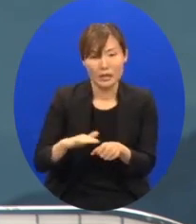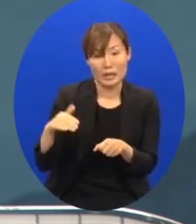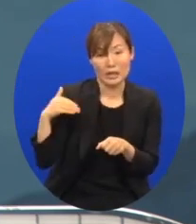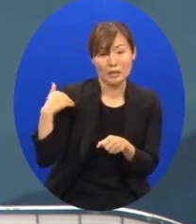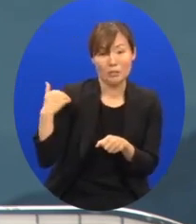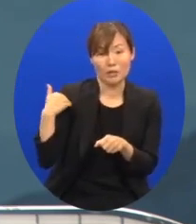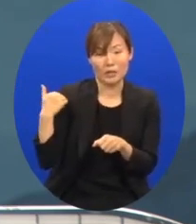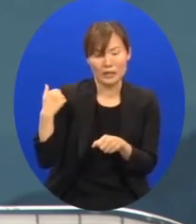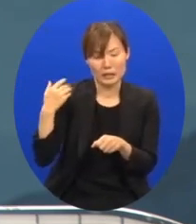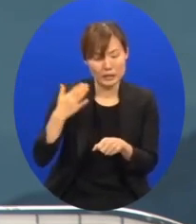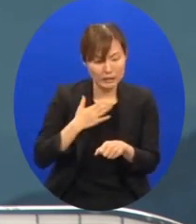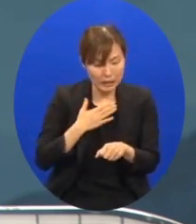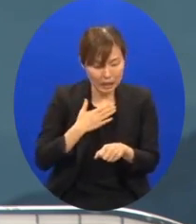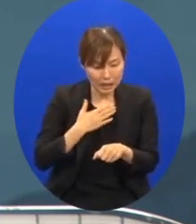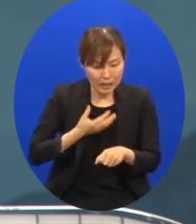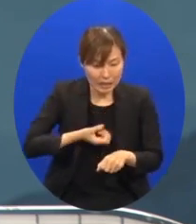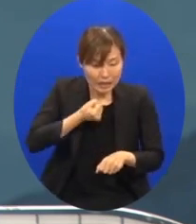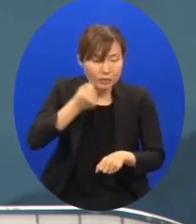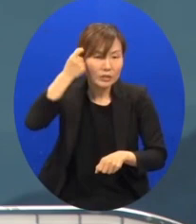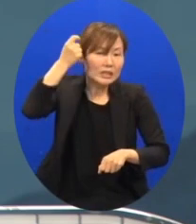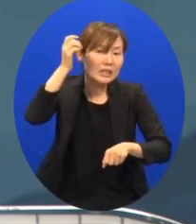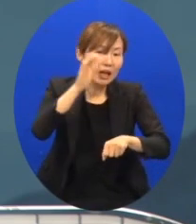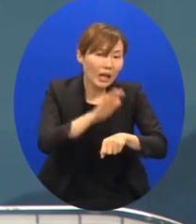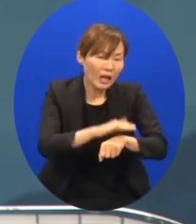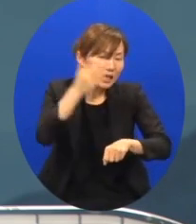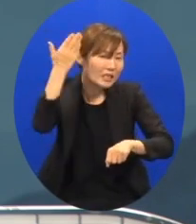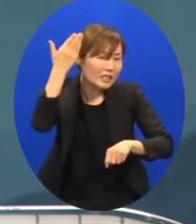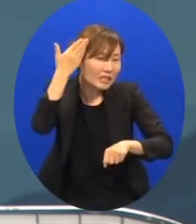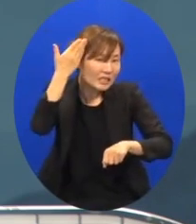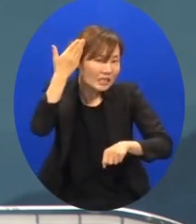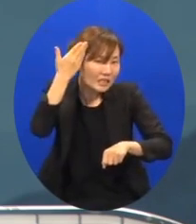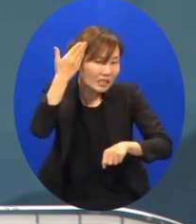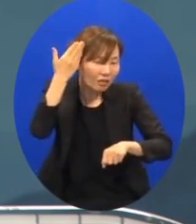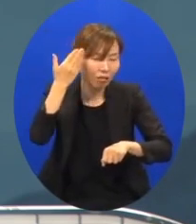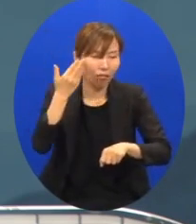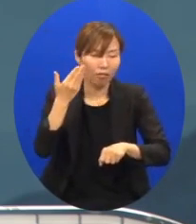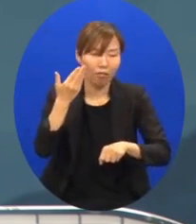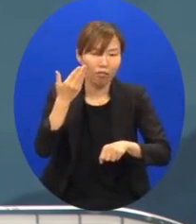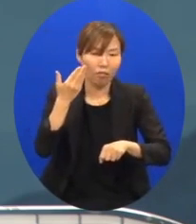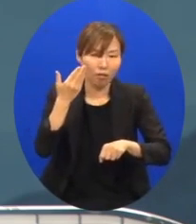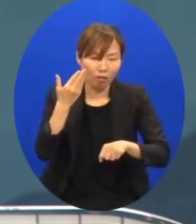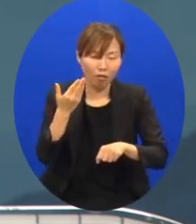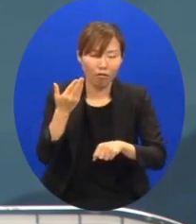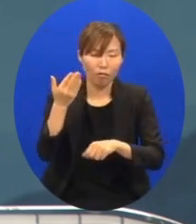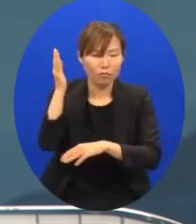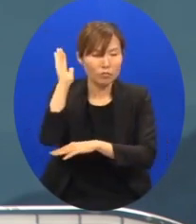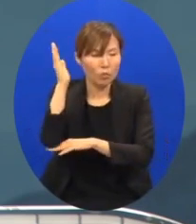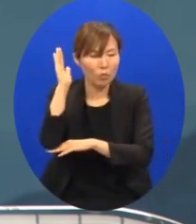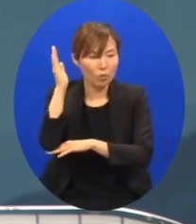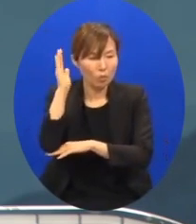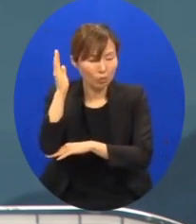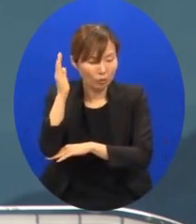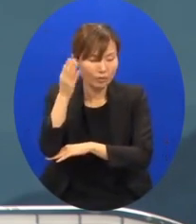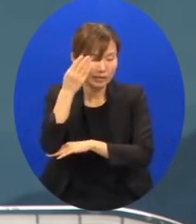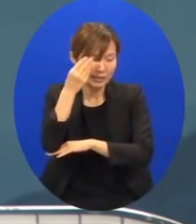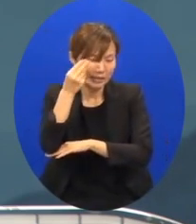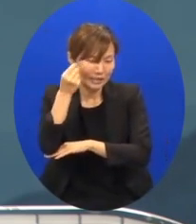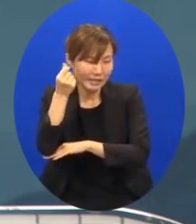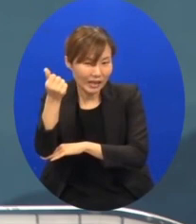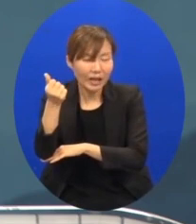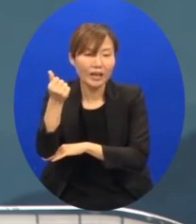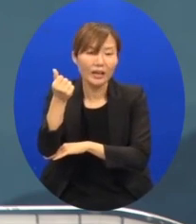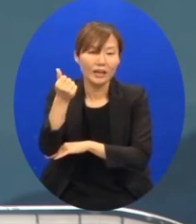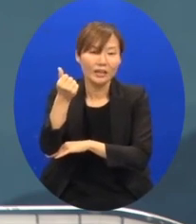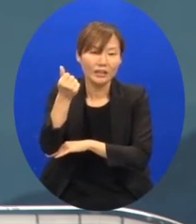제 지혜로 제가 가지고 있는 지식으로 어떻든지 사람들 듣기에 좋은 설교를 그렇게 해 보려고 무던히